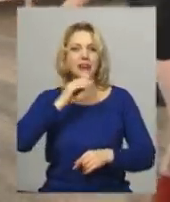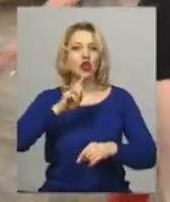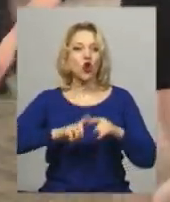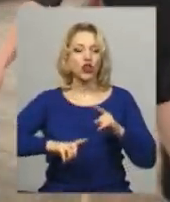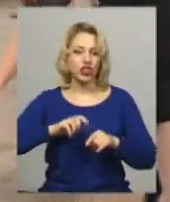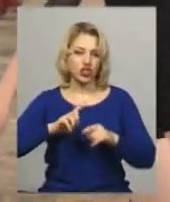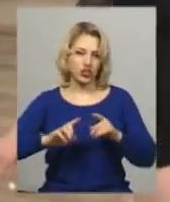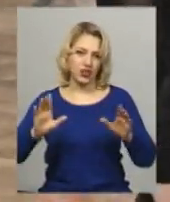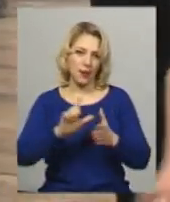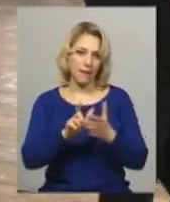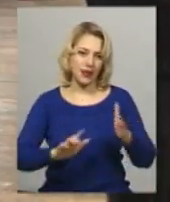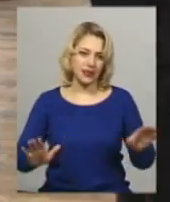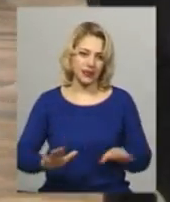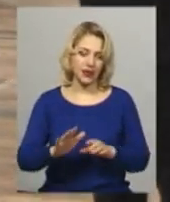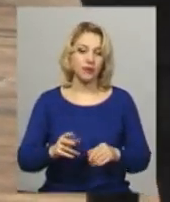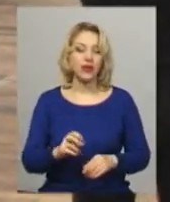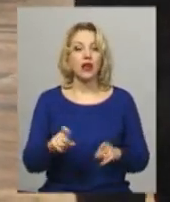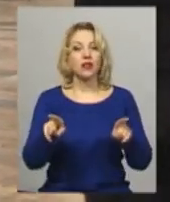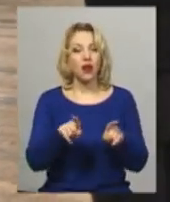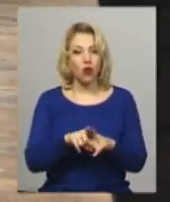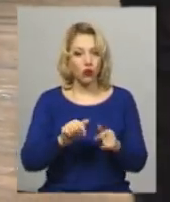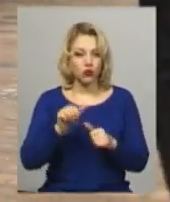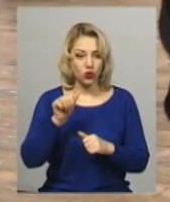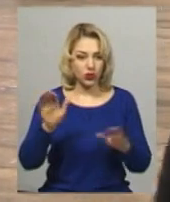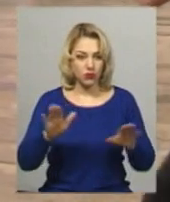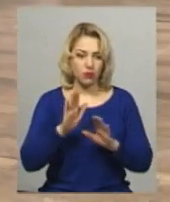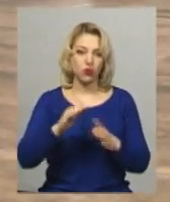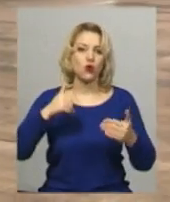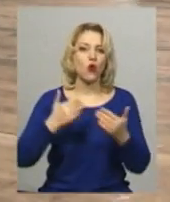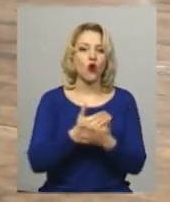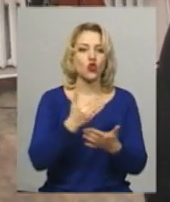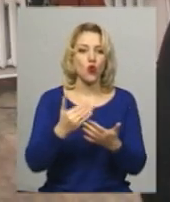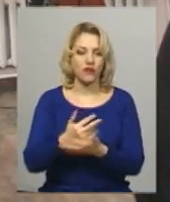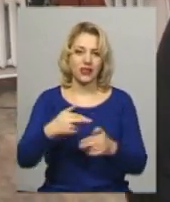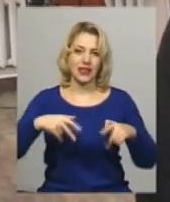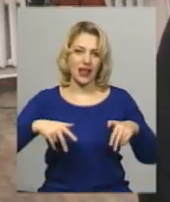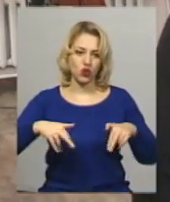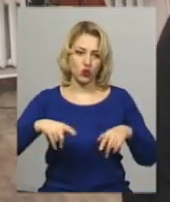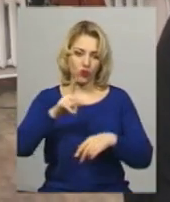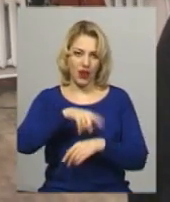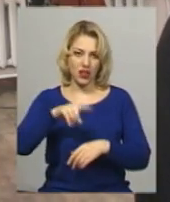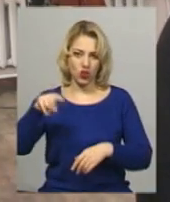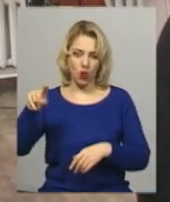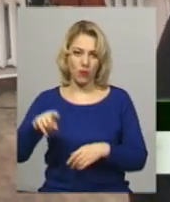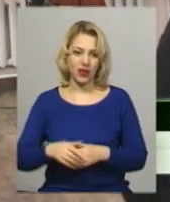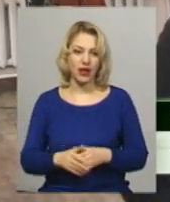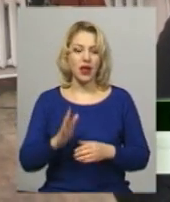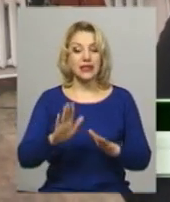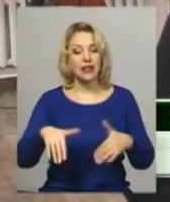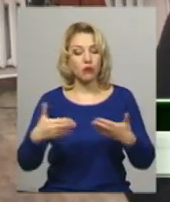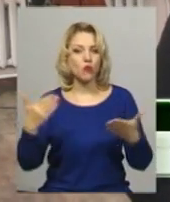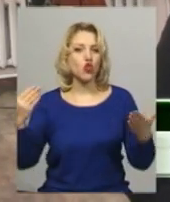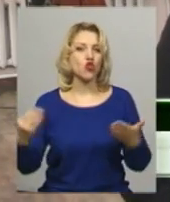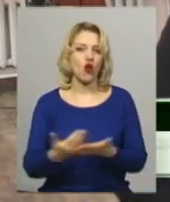За словами Олександра Якубова, окрім пісень, в програмі покажуть оновлені танцювальні номери. Ми запропонуємо нові танці